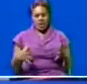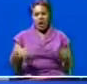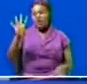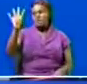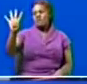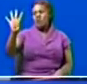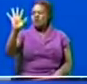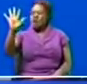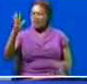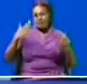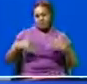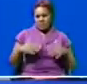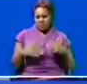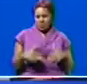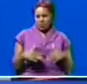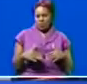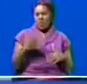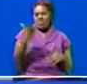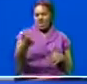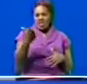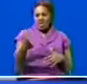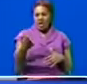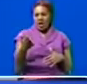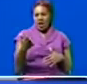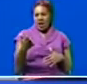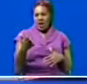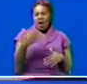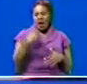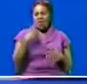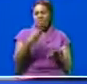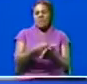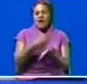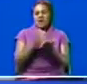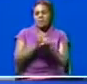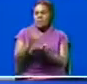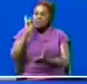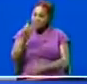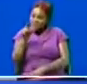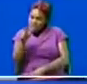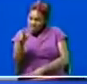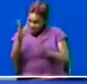ama watano. Kumewekwa bounty, kumewekwa pesa shilingi 1500 ukimuona huyu